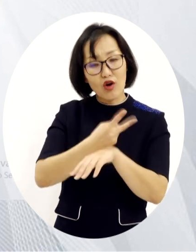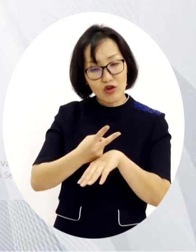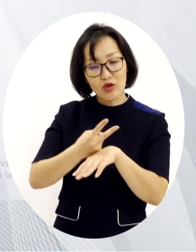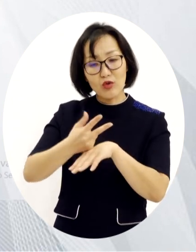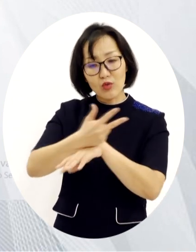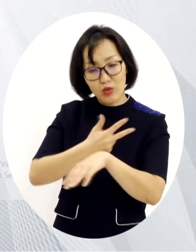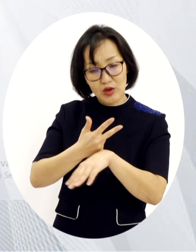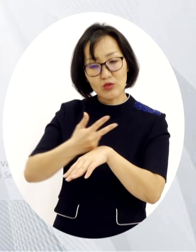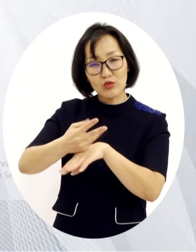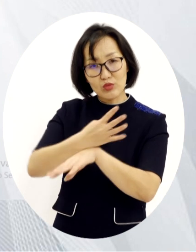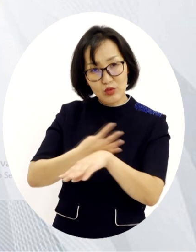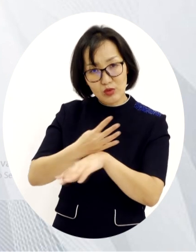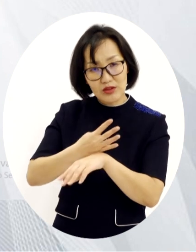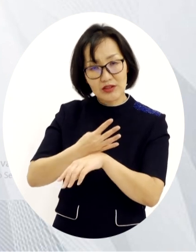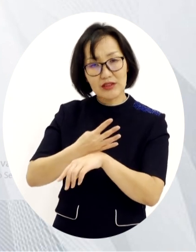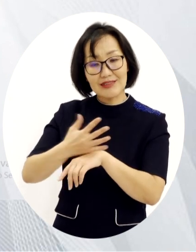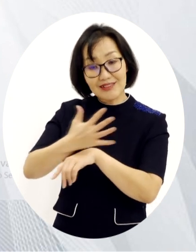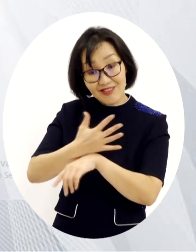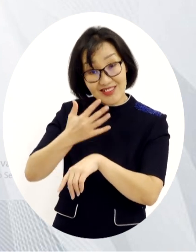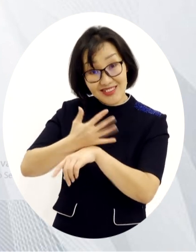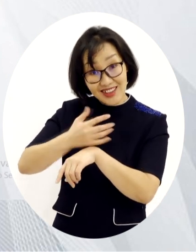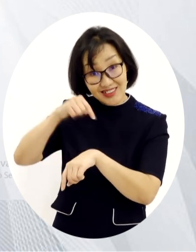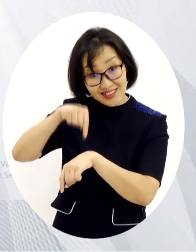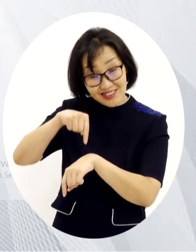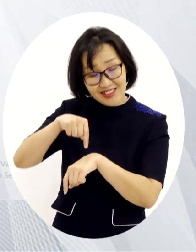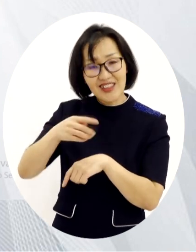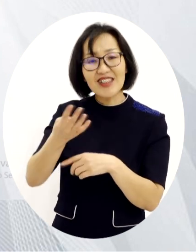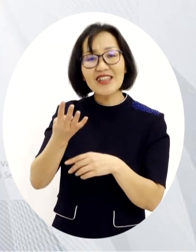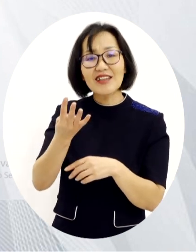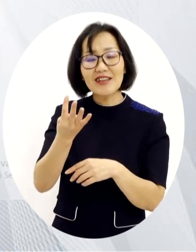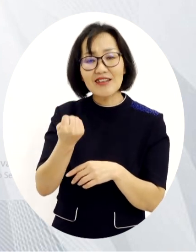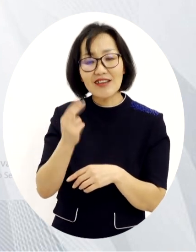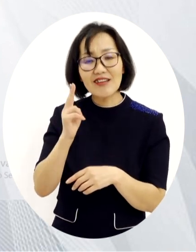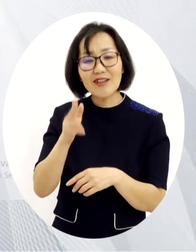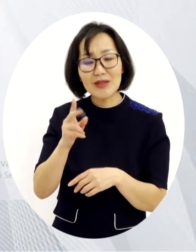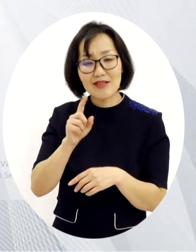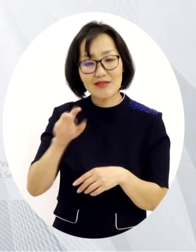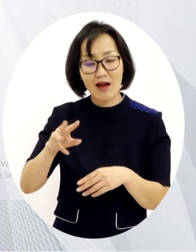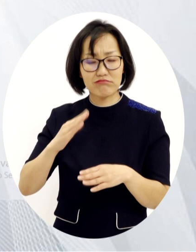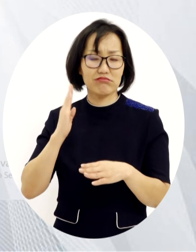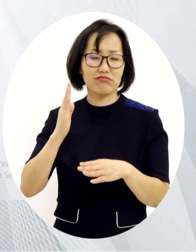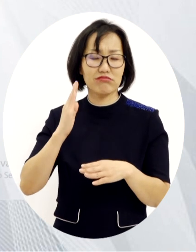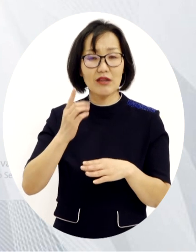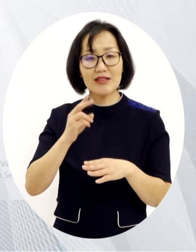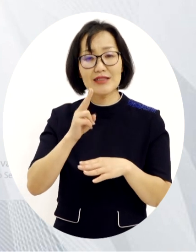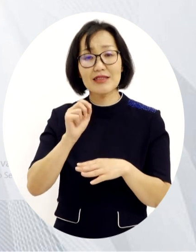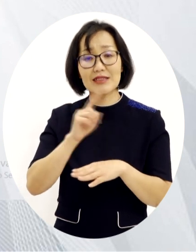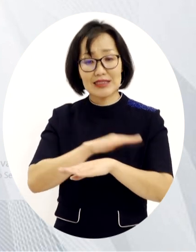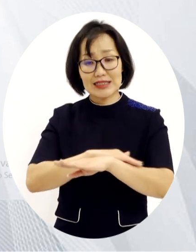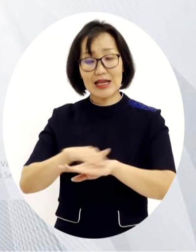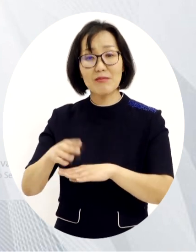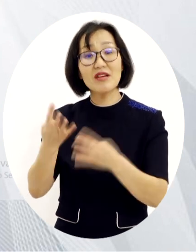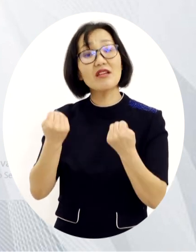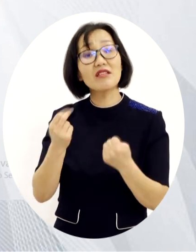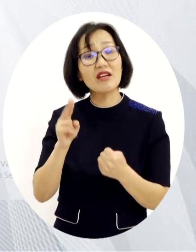3 цагт, 4 цагт, 5 цагт хэдэн км зам туулсан бэ гэж байна.